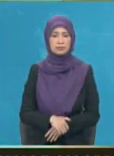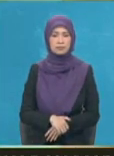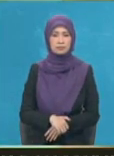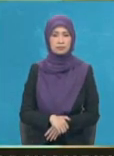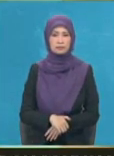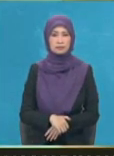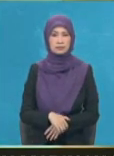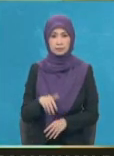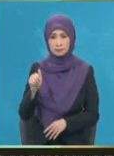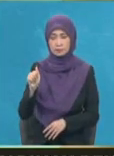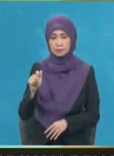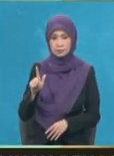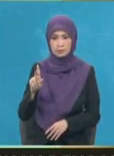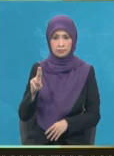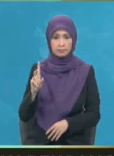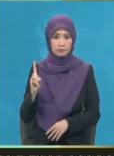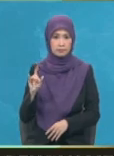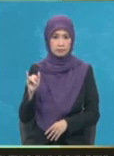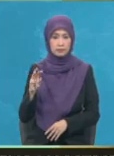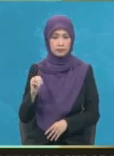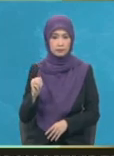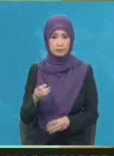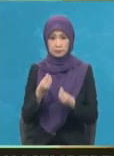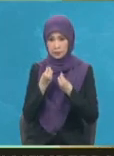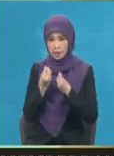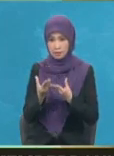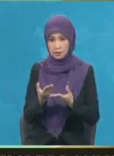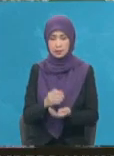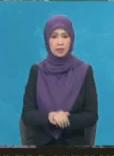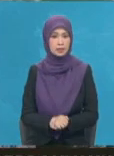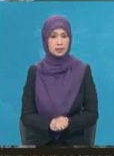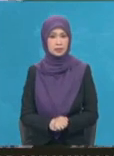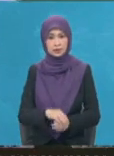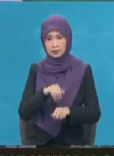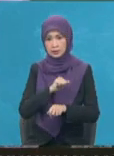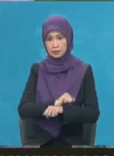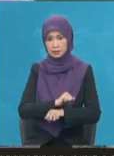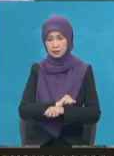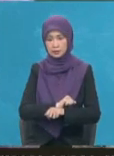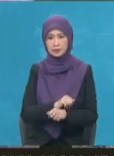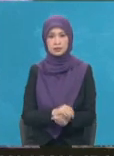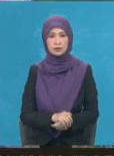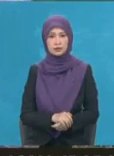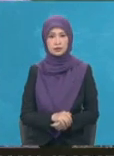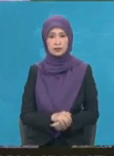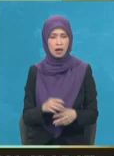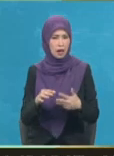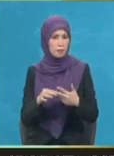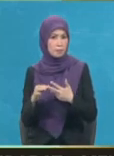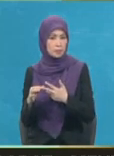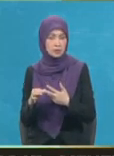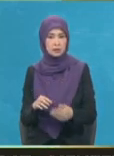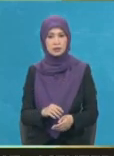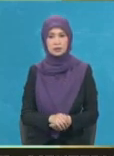Awang aliyudin bin Haji Abdurrahman menjelaskan pelancaran rangka kerja tersebut merupakan Mercu tanda penting dalam usaha